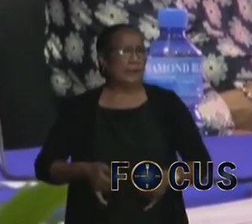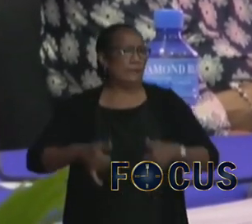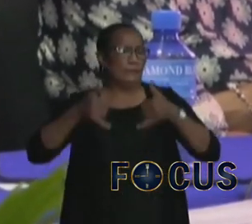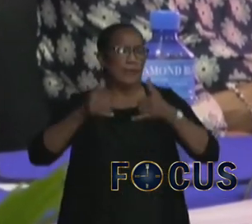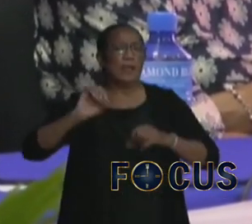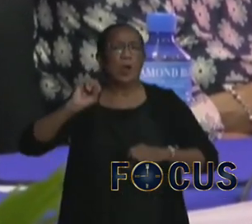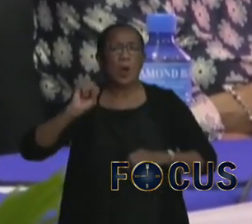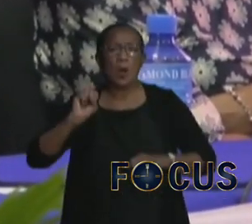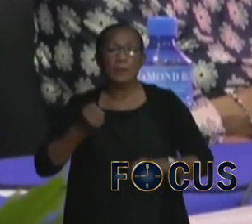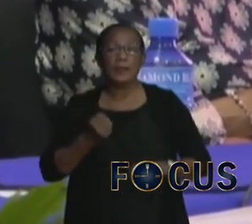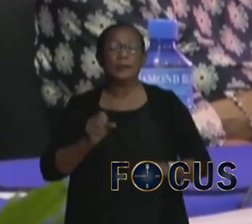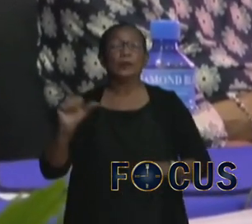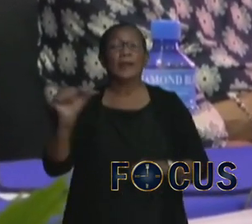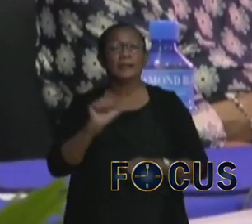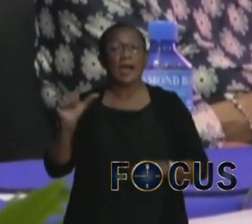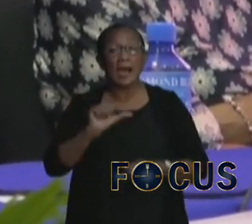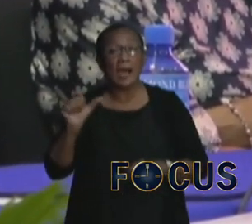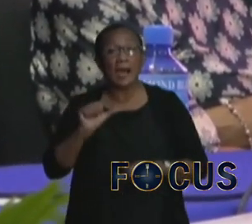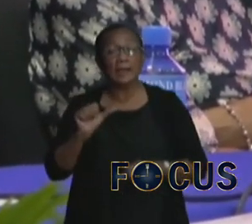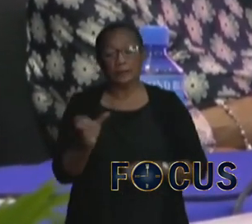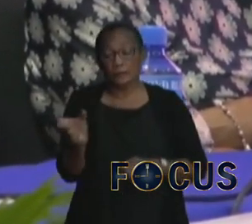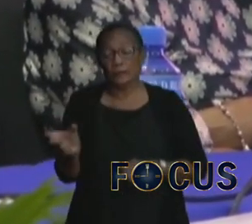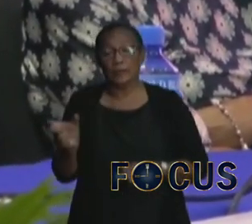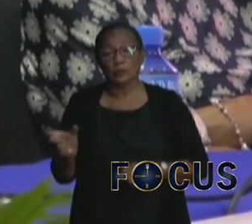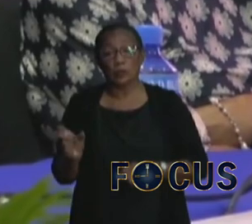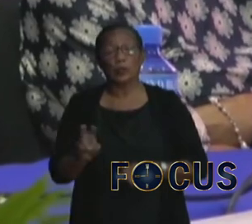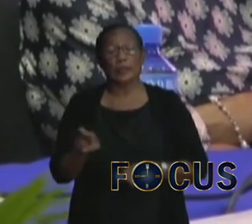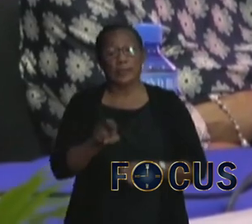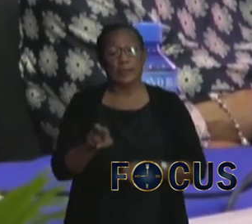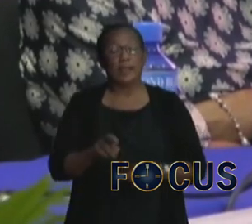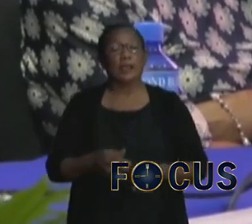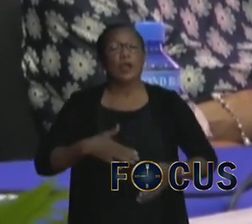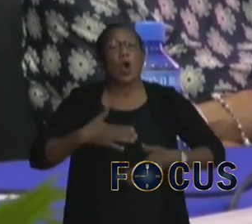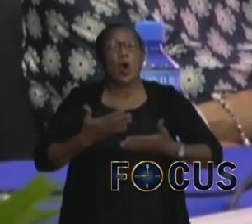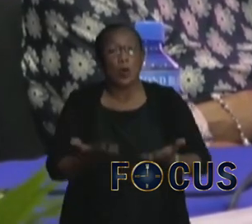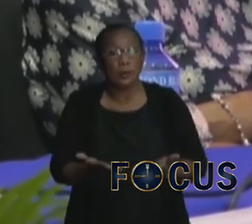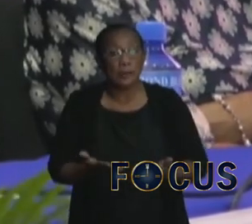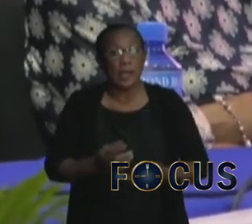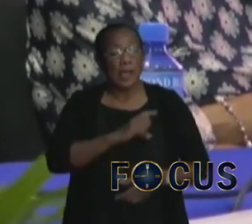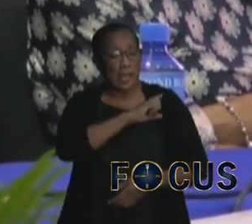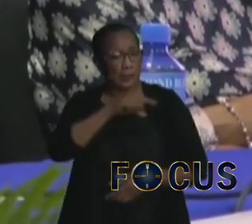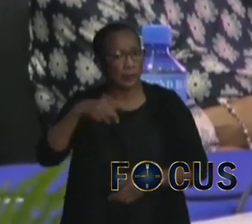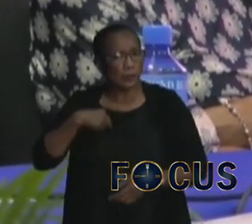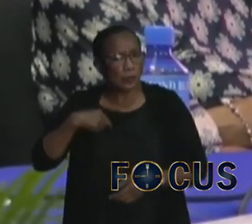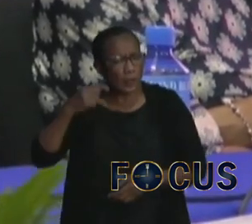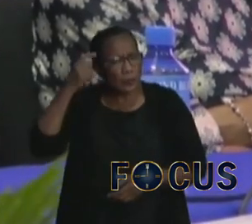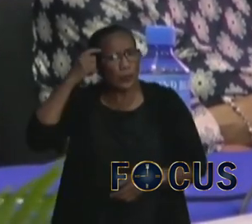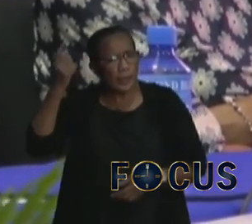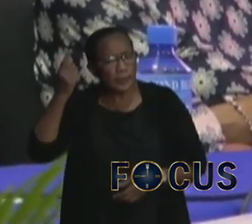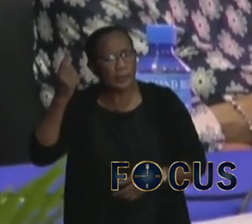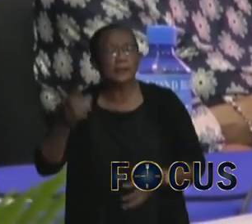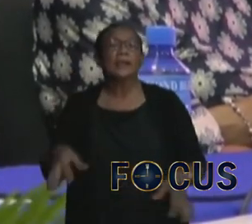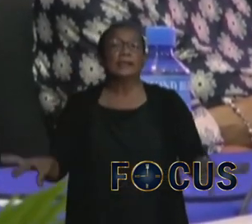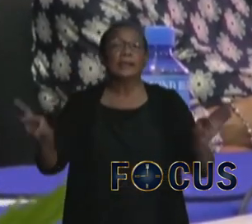zoveel mogelijk met allerlei andere factoren rekening gehouden wordt. En omdat we eigenlijk ons realiseren dat de